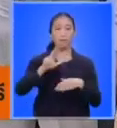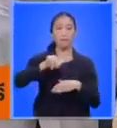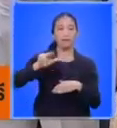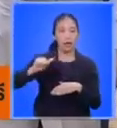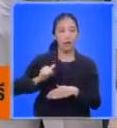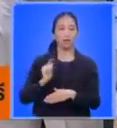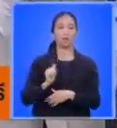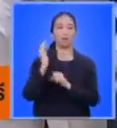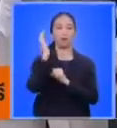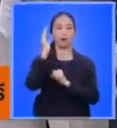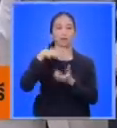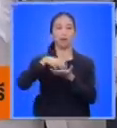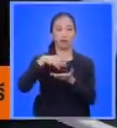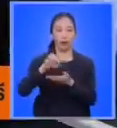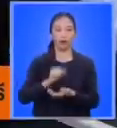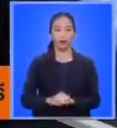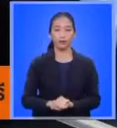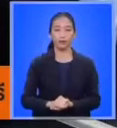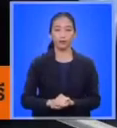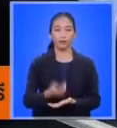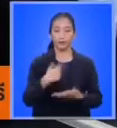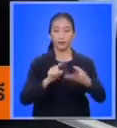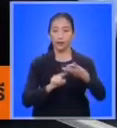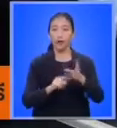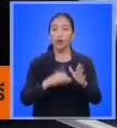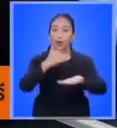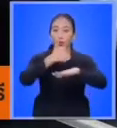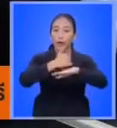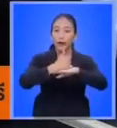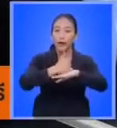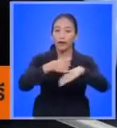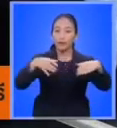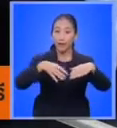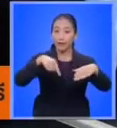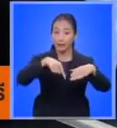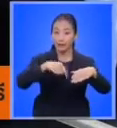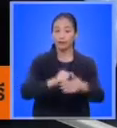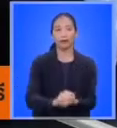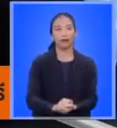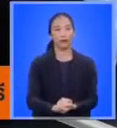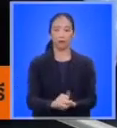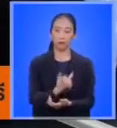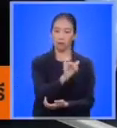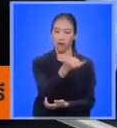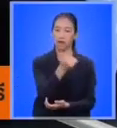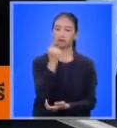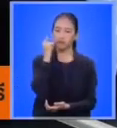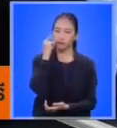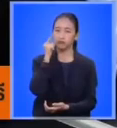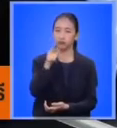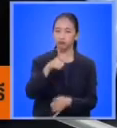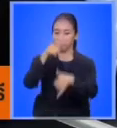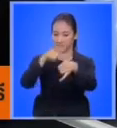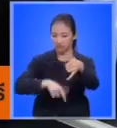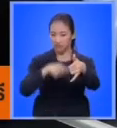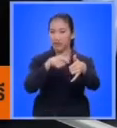รมนัสนะครับพลตำรวจเอกเสรีพิสุทธิ์เตมียเวสหัวหน้าพรรคเสรีรวมไทยจะนำการซักฟอกในประเด็นความไม่เหมาะสมที่มาทำหน้า